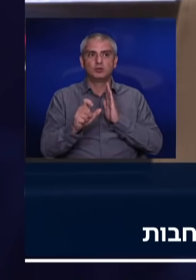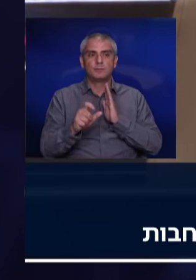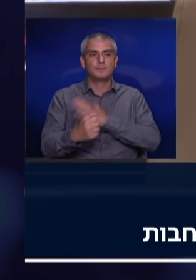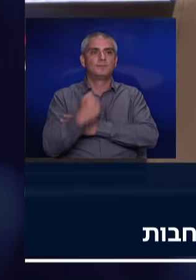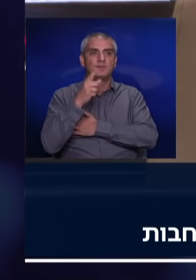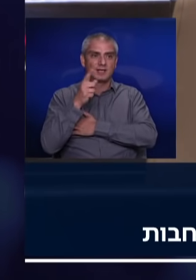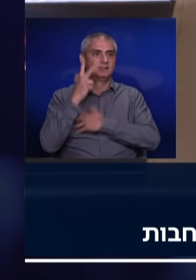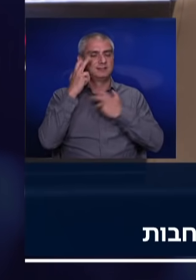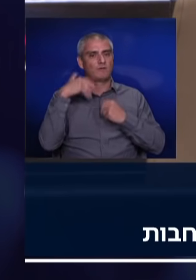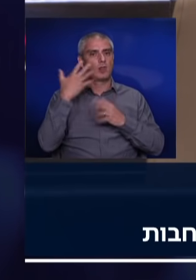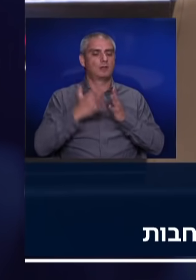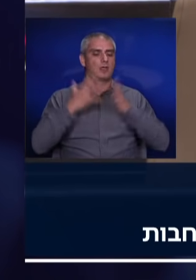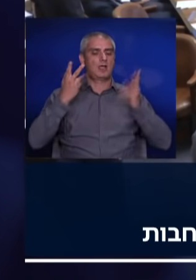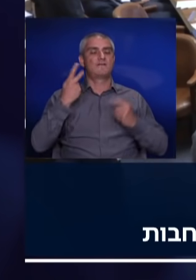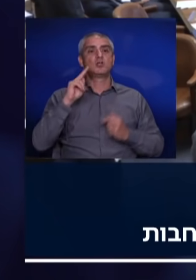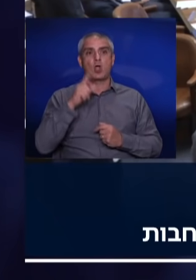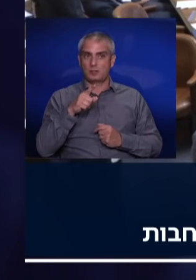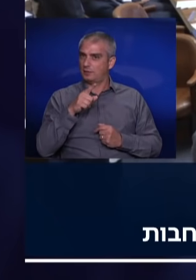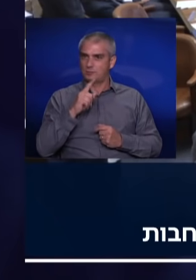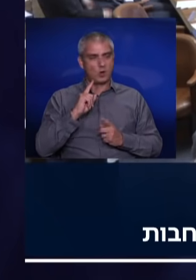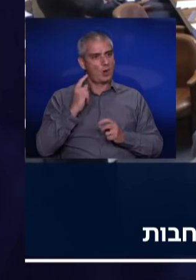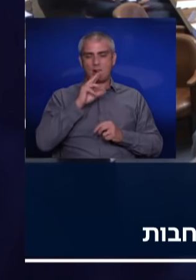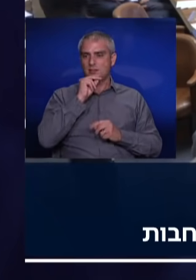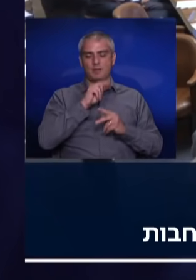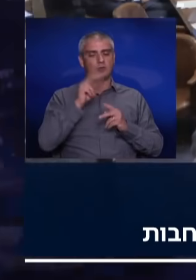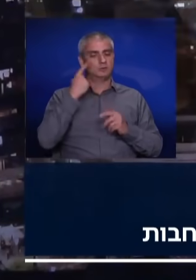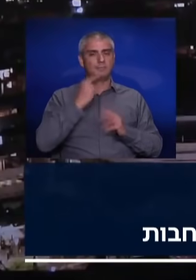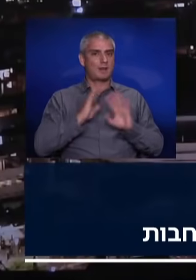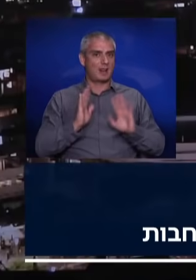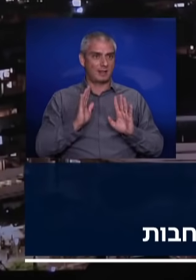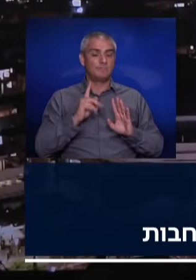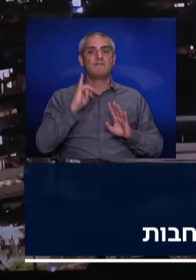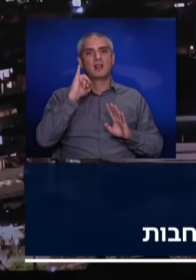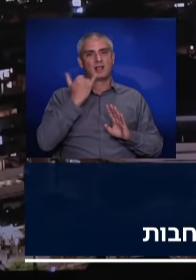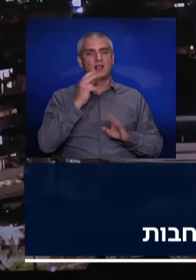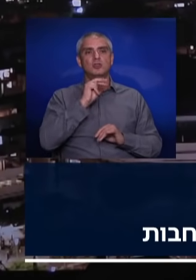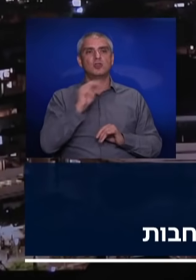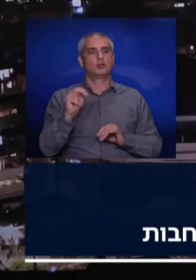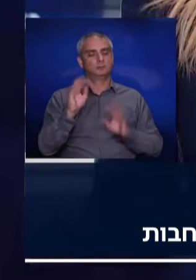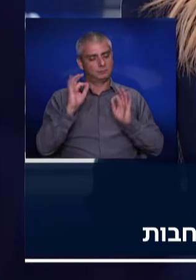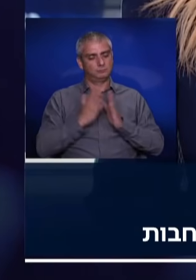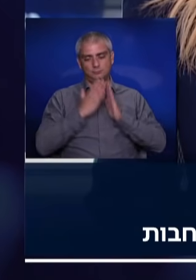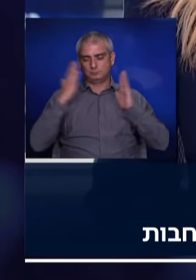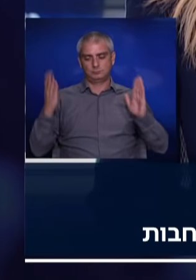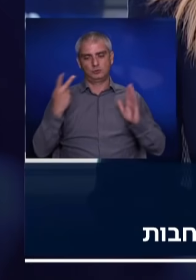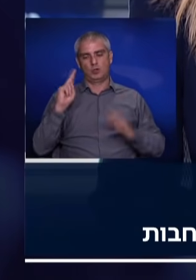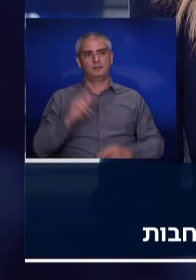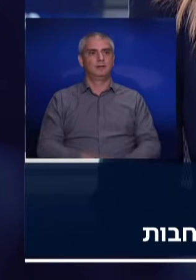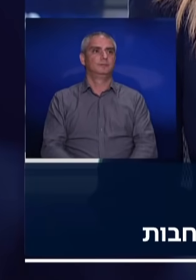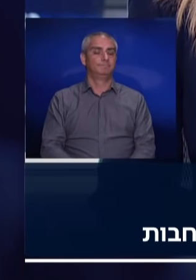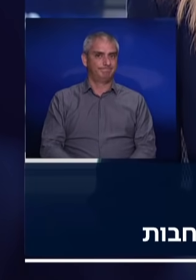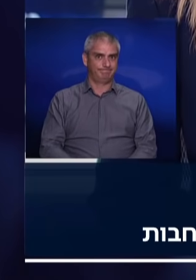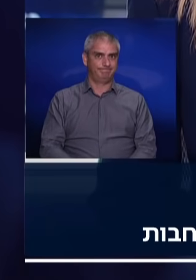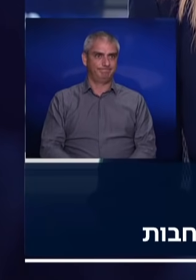הזה צפוי להיות רחב יותר, לא לעסוק בעניינים הפליליים, אבל כן בנושא בצורה רוחבית. תודה